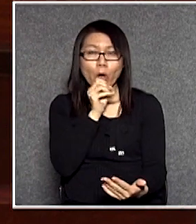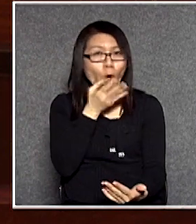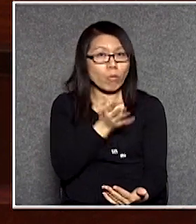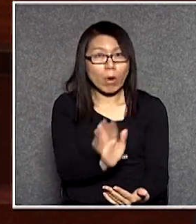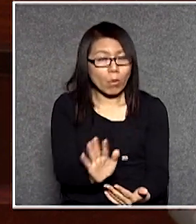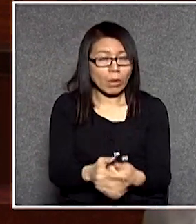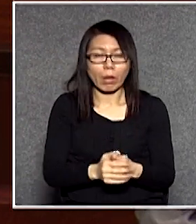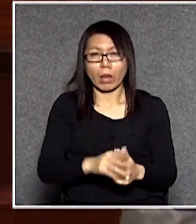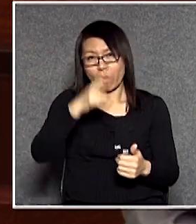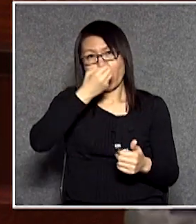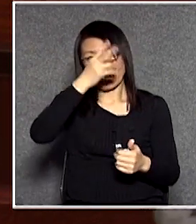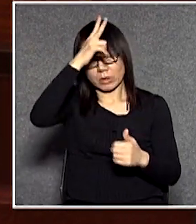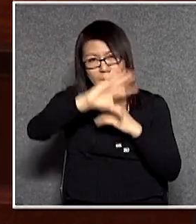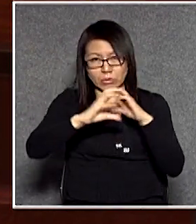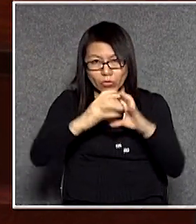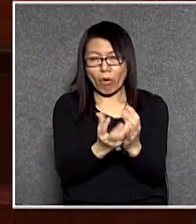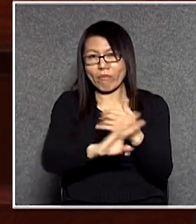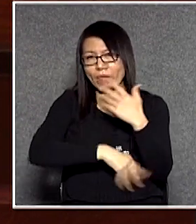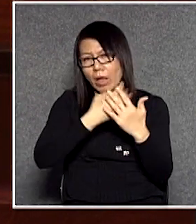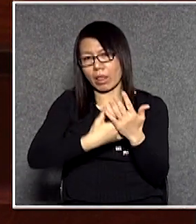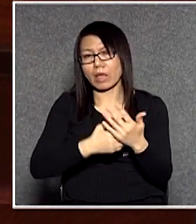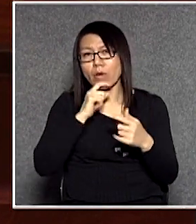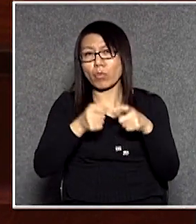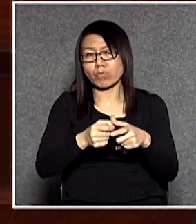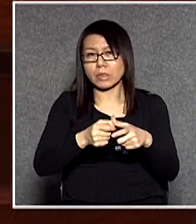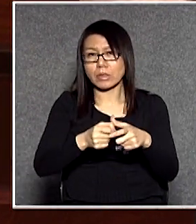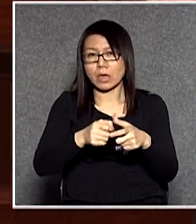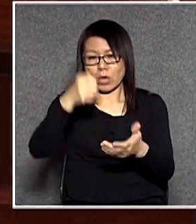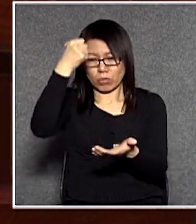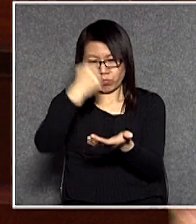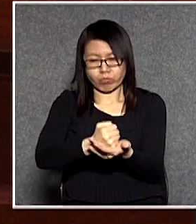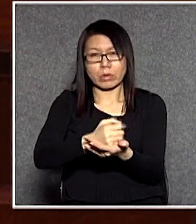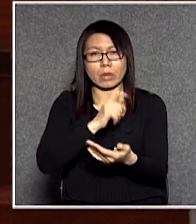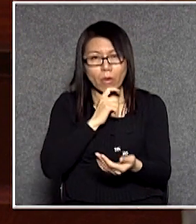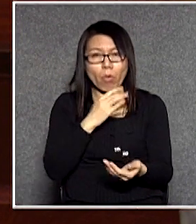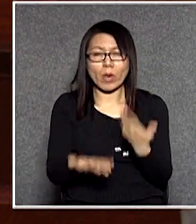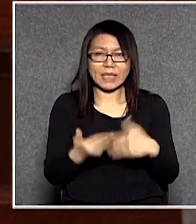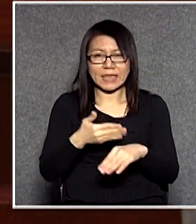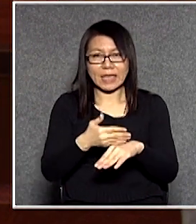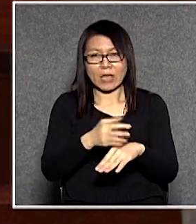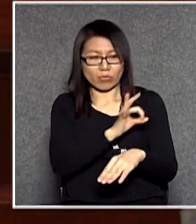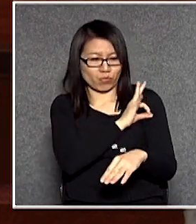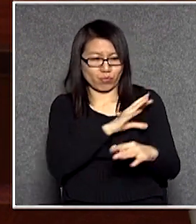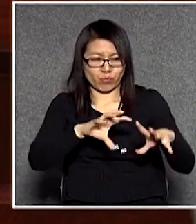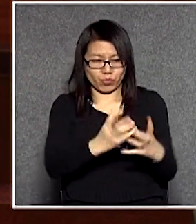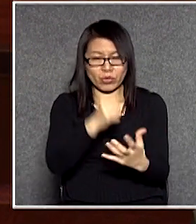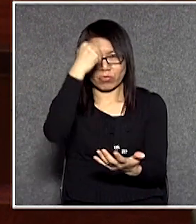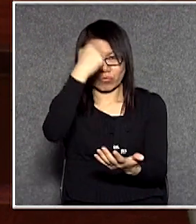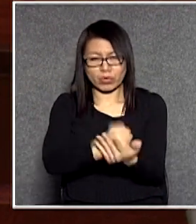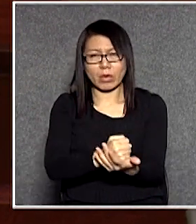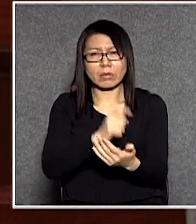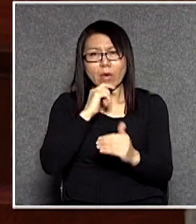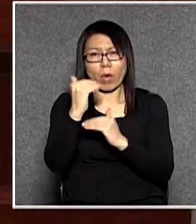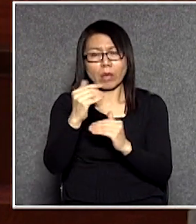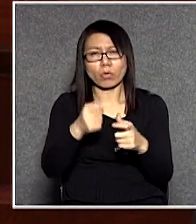政黨法，啲政黨一係就有限公司註冊，一係就社團註冊。有限公司註冊咧，就